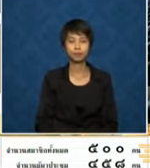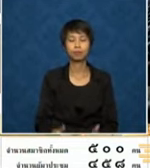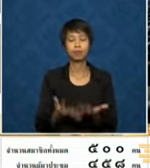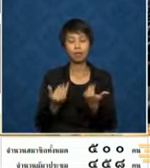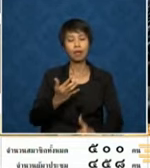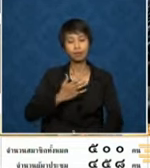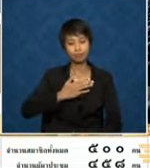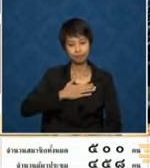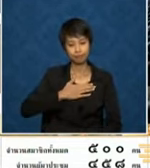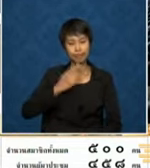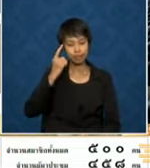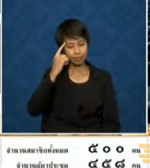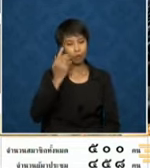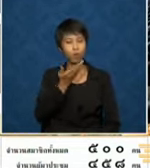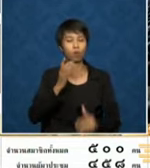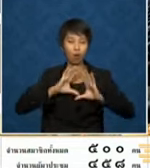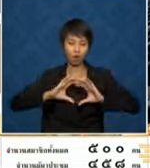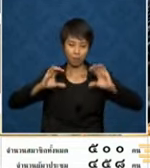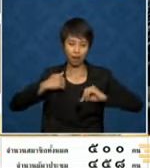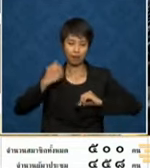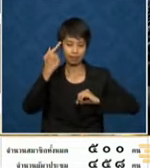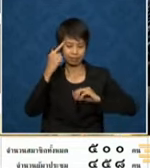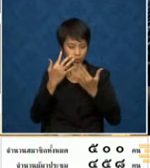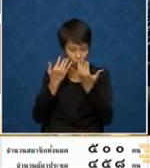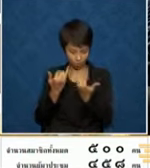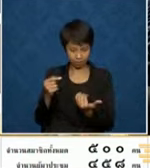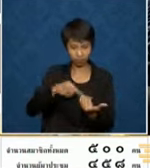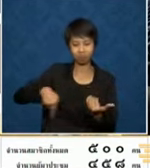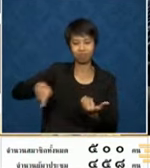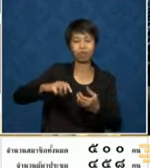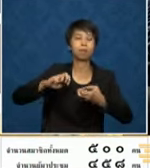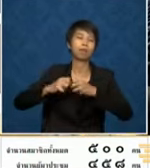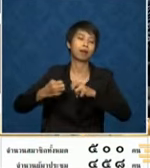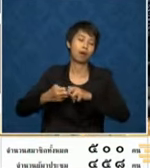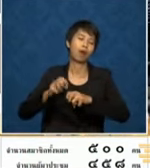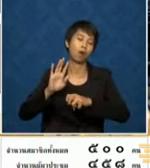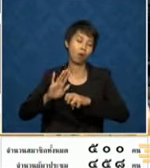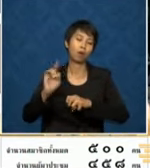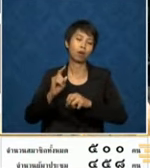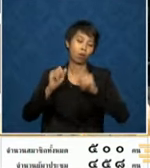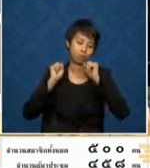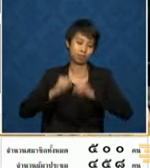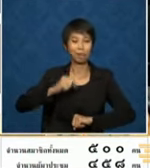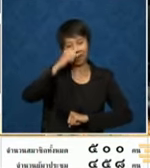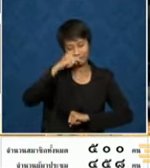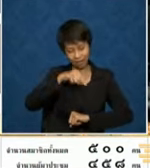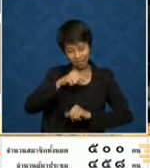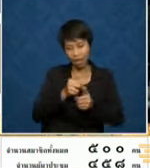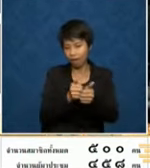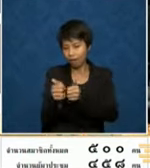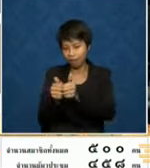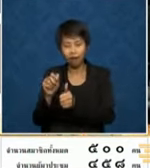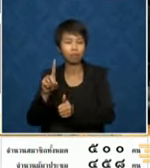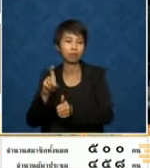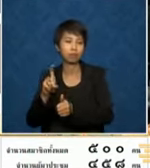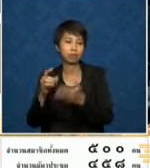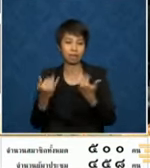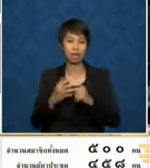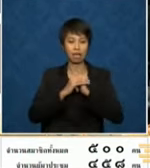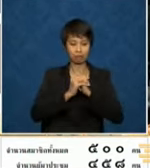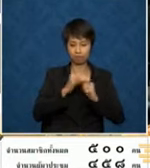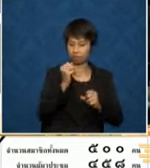ยดิฉันขอให้รัฐบาลเริ่มคิดว่านี่มันคือปัญหาของเรื่องความสามารถในการแข่งขันค่ะโดยเฉพาะอย่างยิ่งการที่จีนเริ่มรุกคื